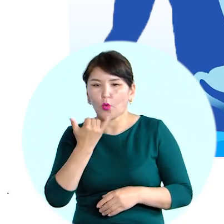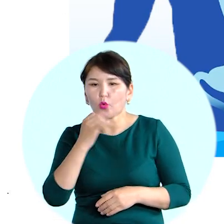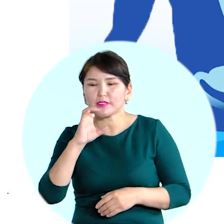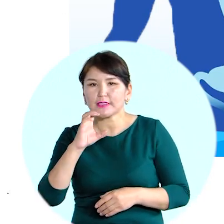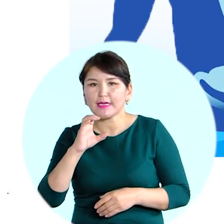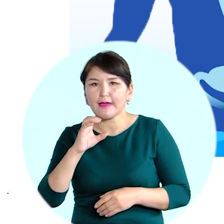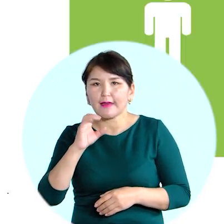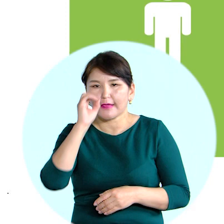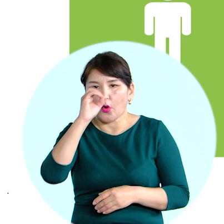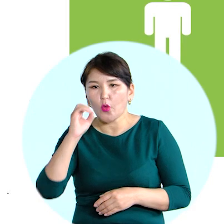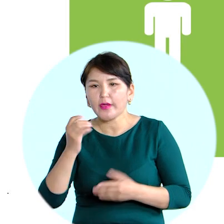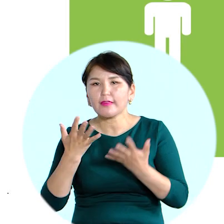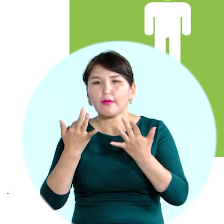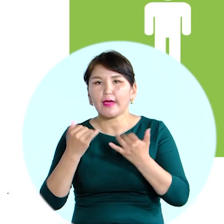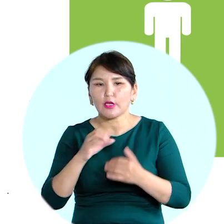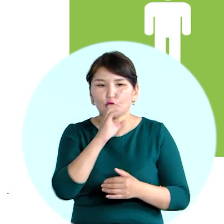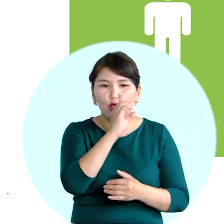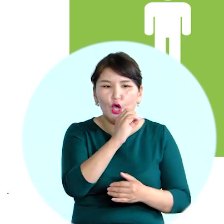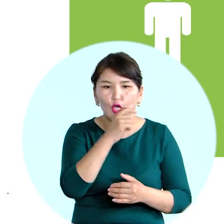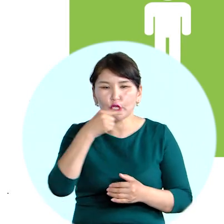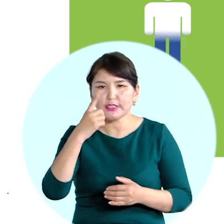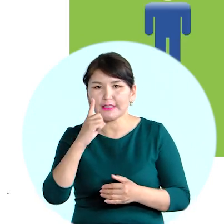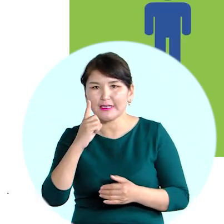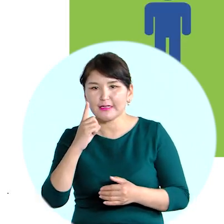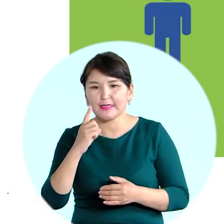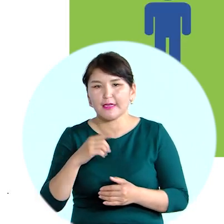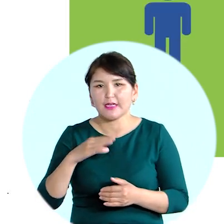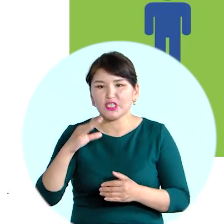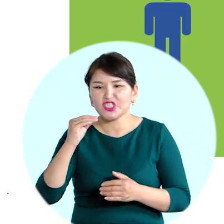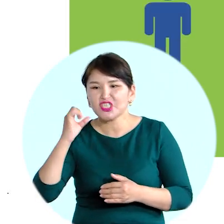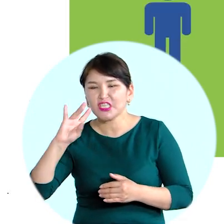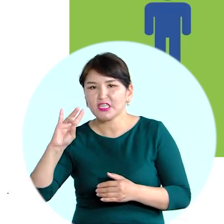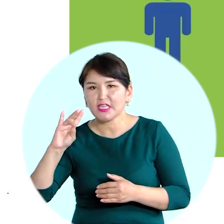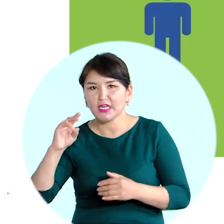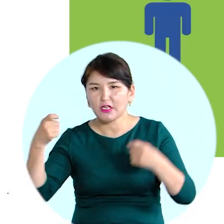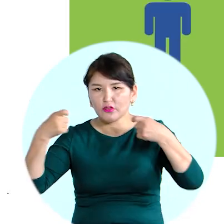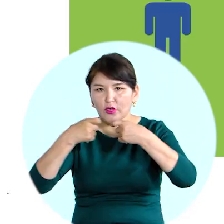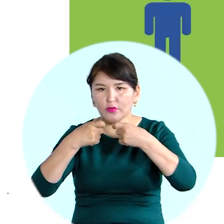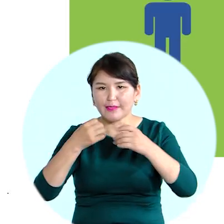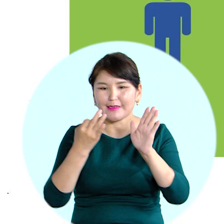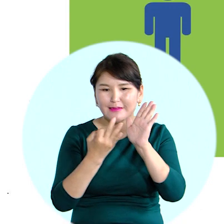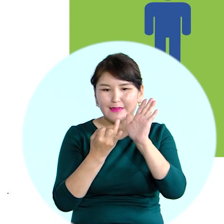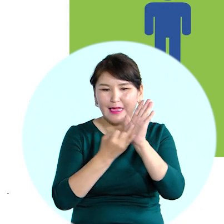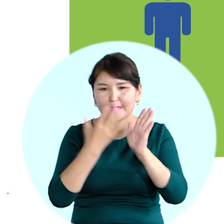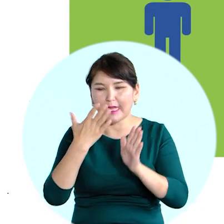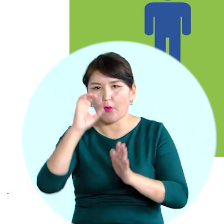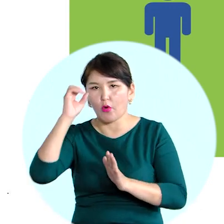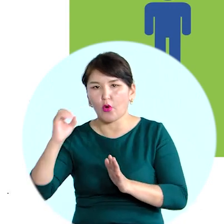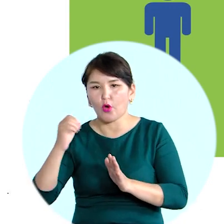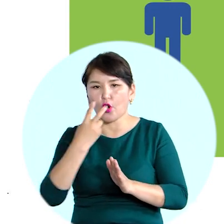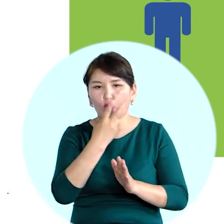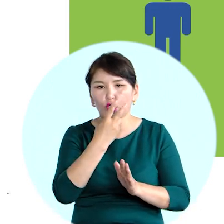Хүний биедх усны эзлэх хувь. 0-1 насны хүүхдийн биеийн жингийн 86%, 5-14 наснд